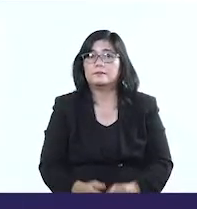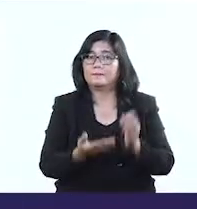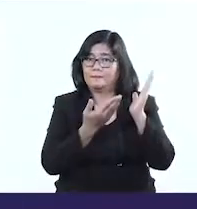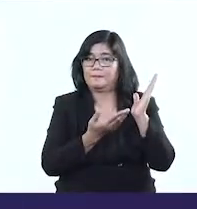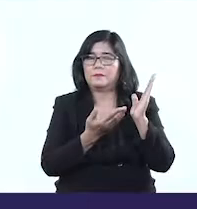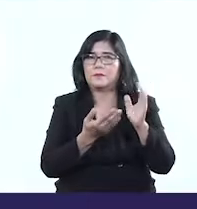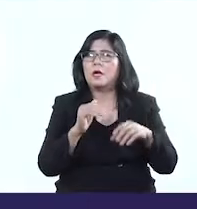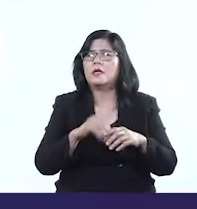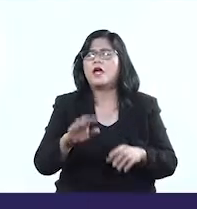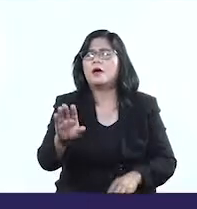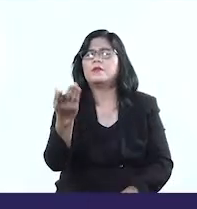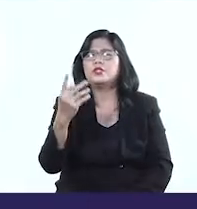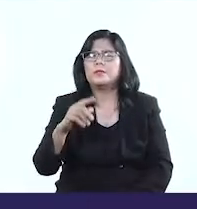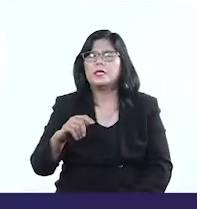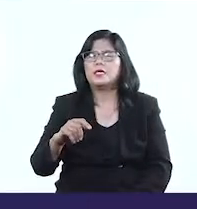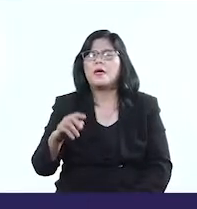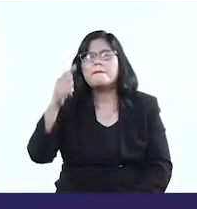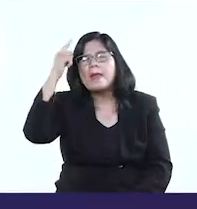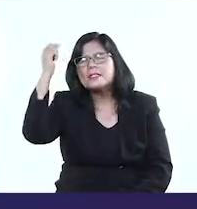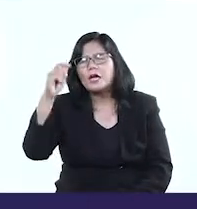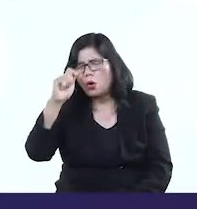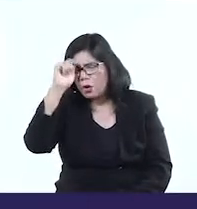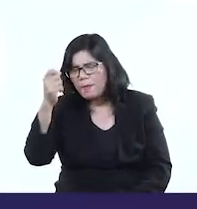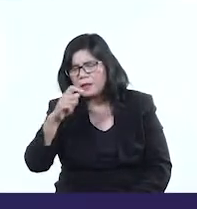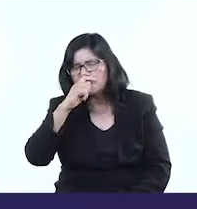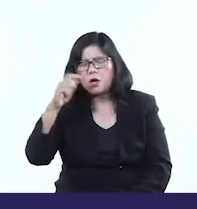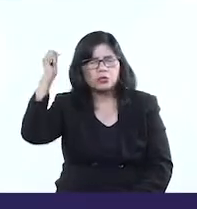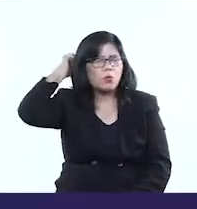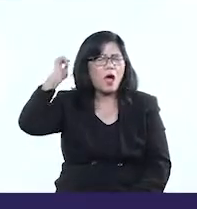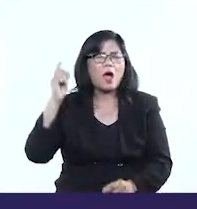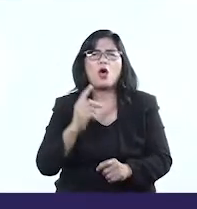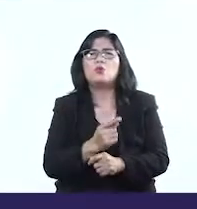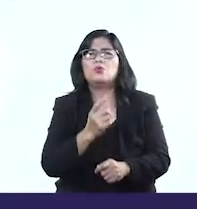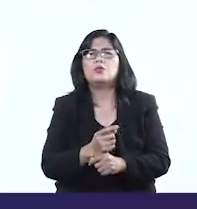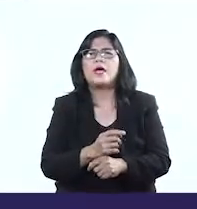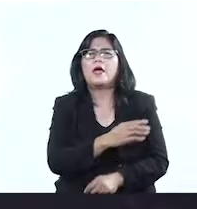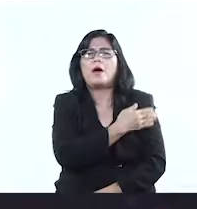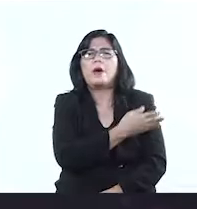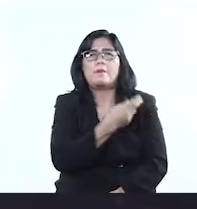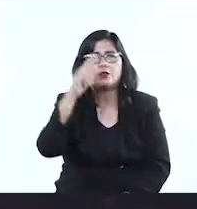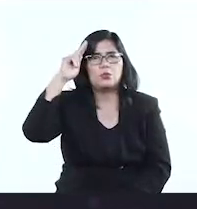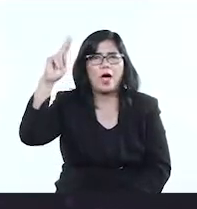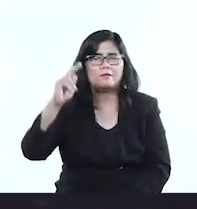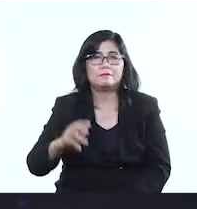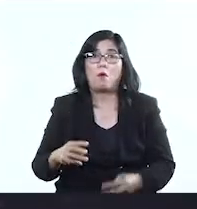di dalam hidup ini kita harus belajar hormati orangtua guru dan hamba-hamba Tuhan wow